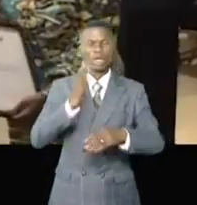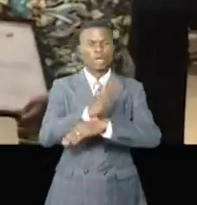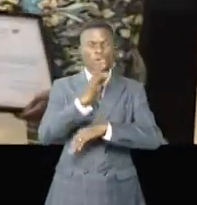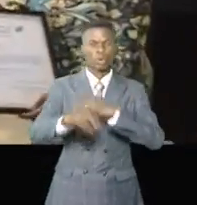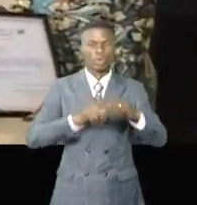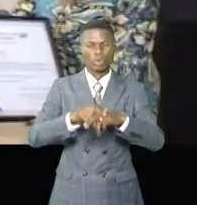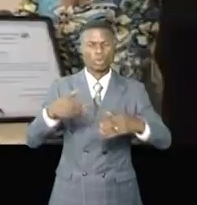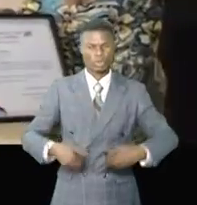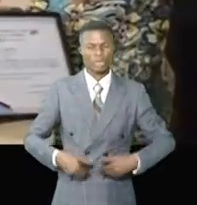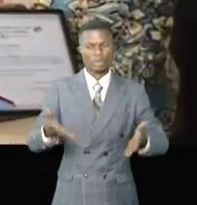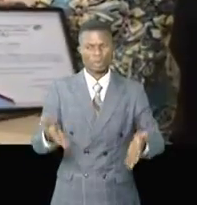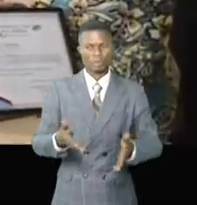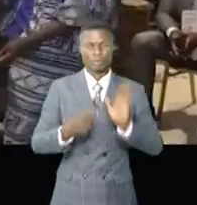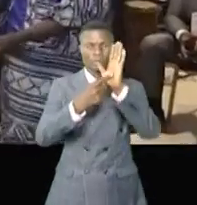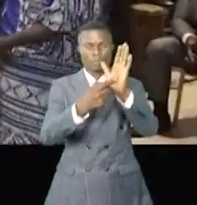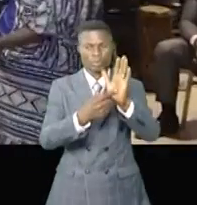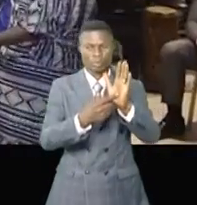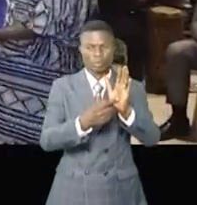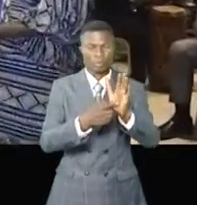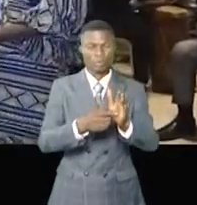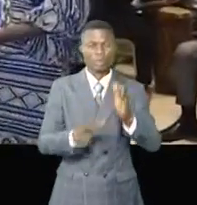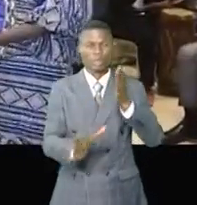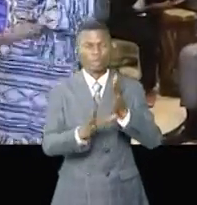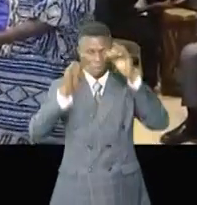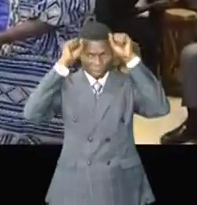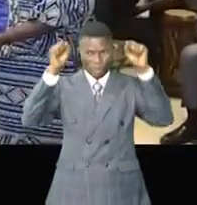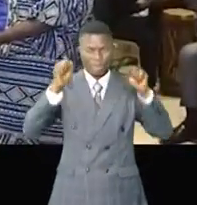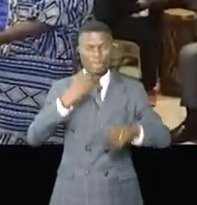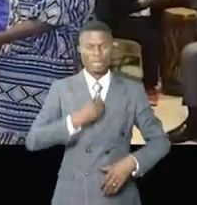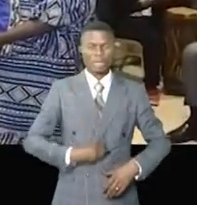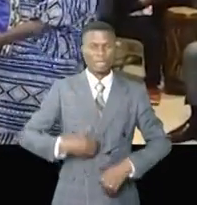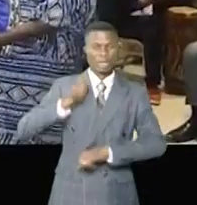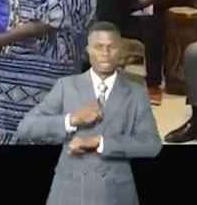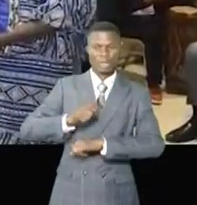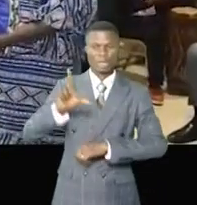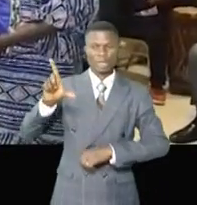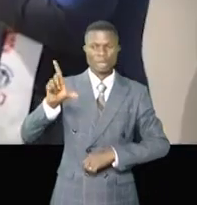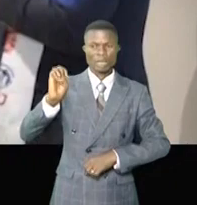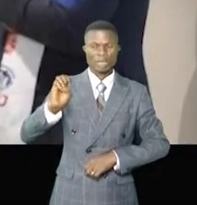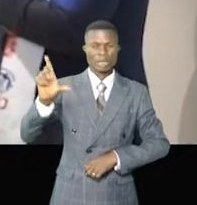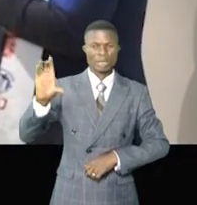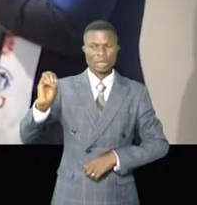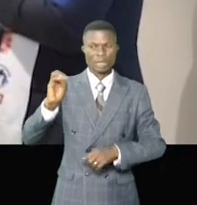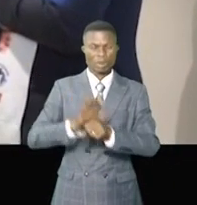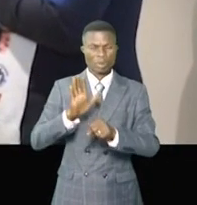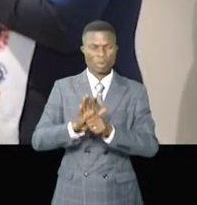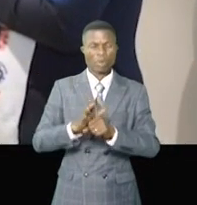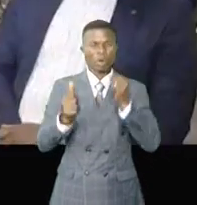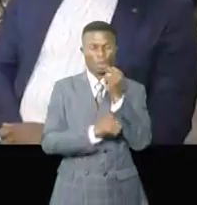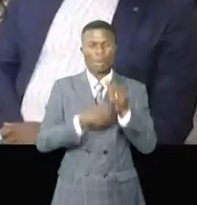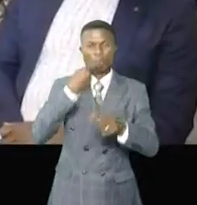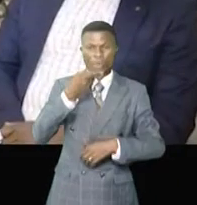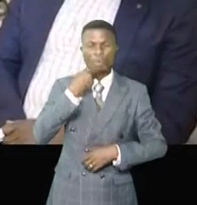national de la jeunesse, représenté par sa vice-présidente, maître Liliane Lelo. Plusieurs intervenants ont exposé les